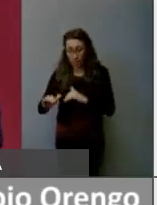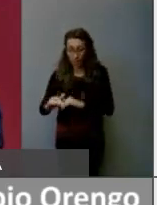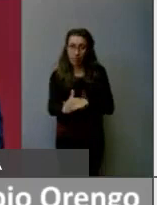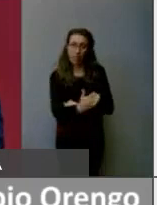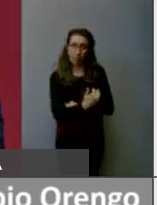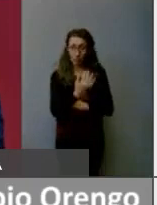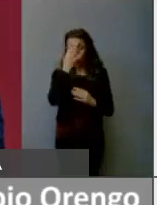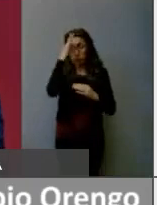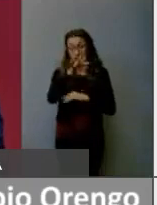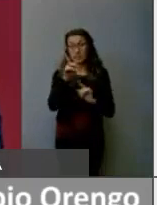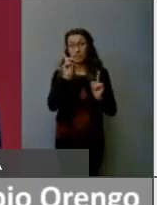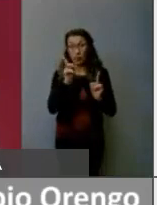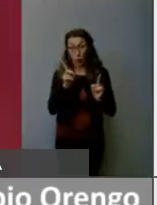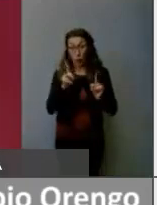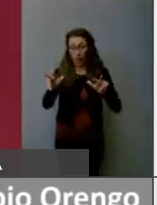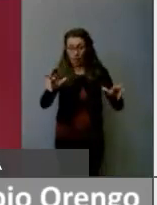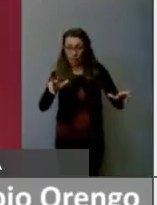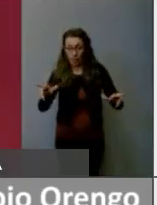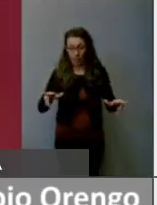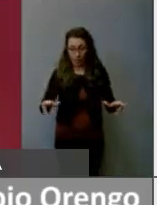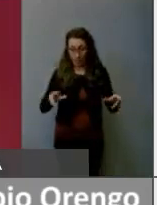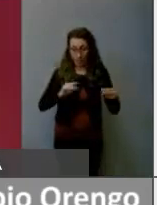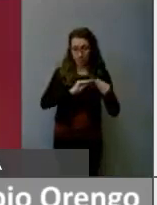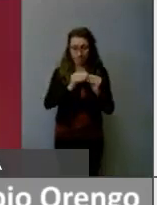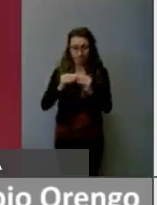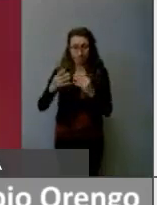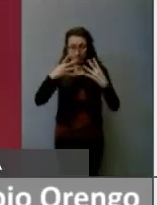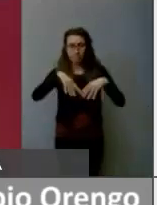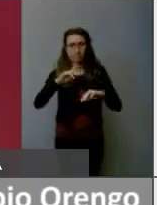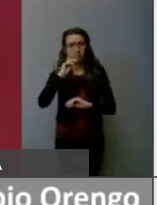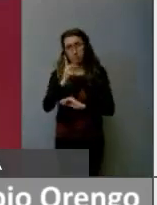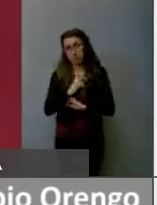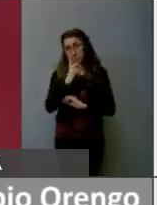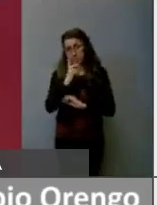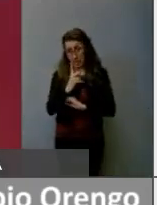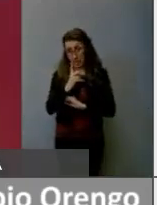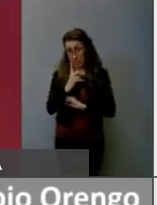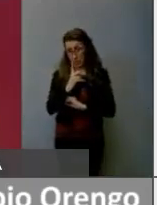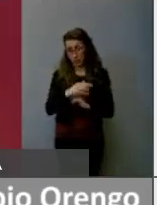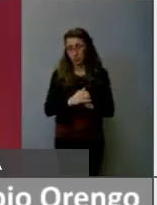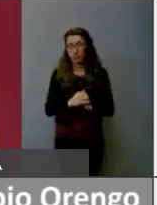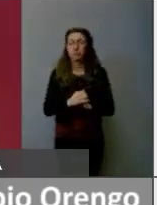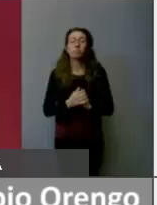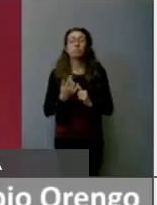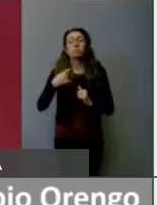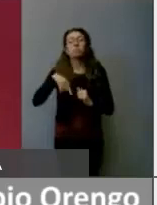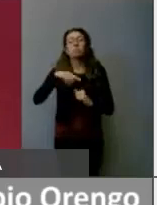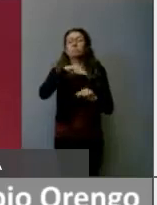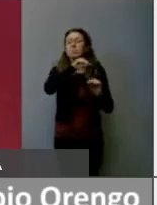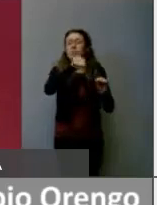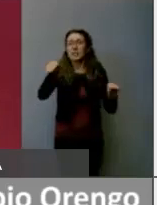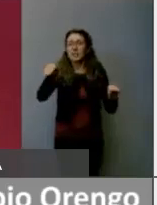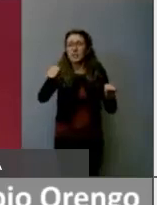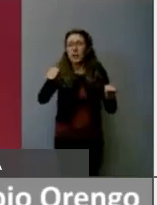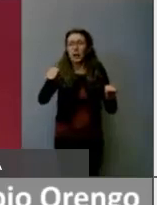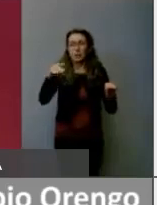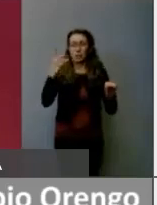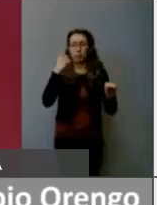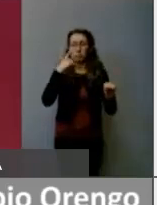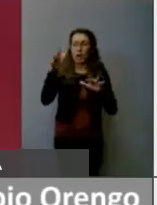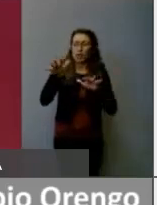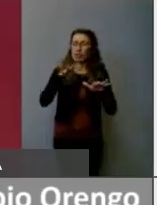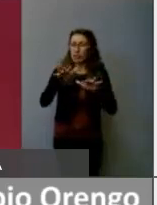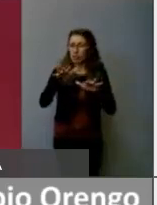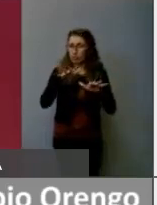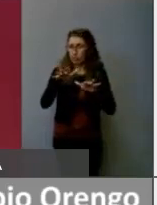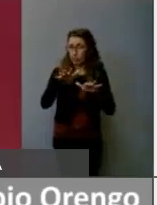del parcheggio stesso. E quindi chiediamo per sapere se è intenzione della civica amministrazione